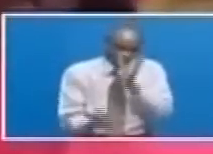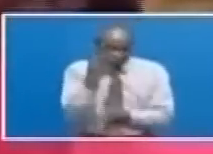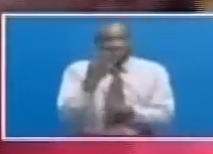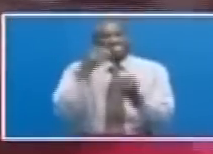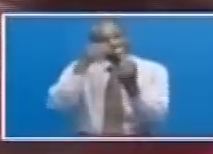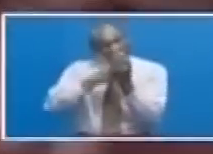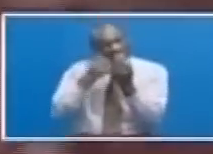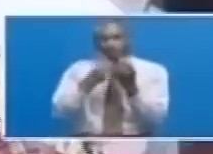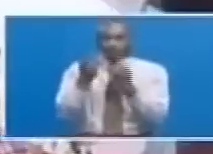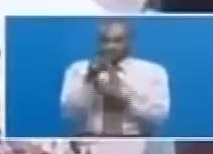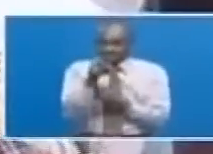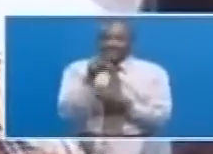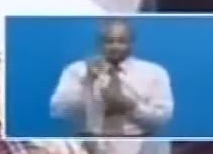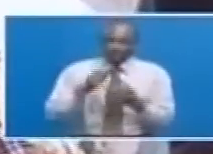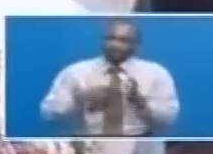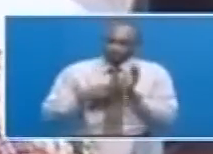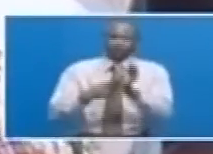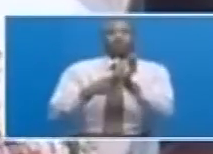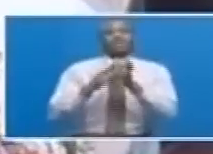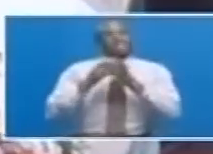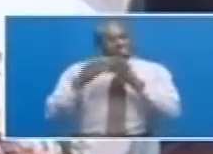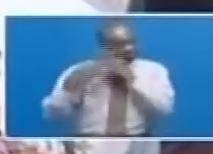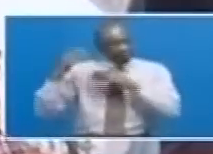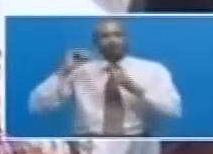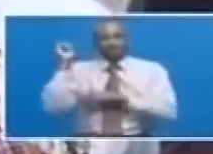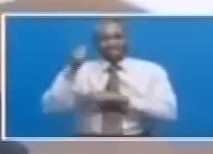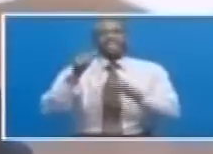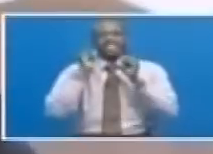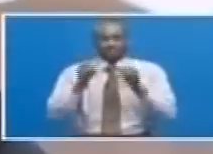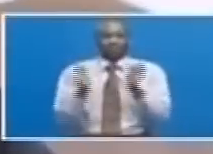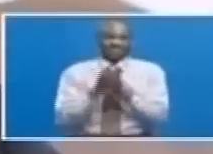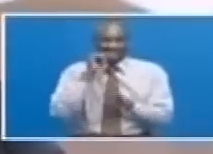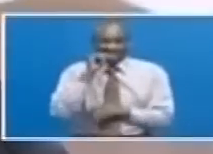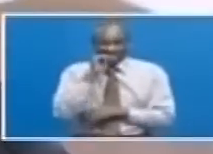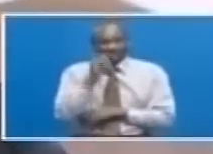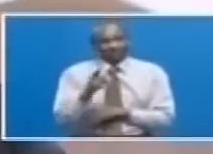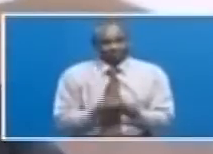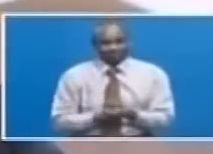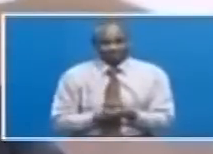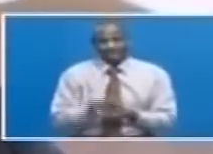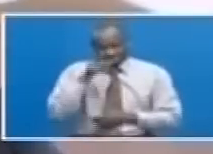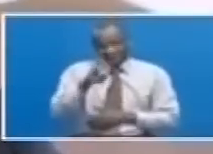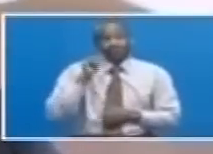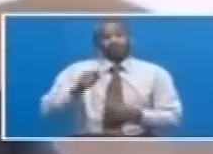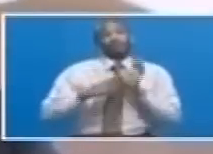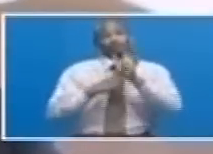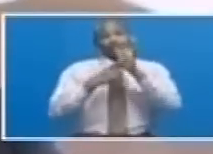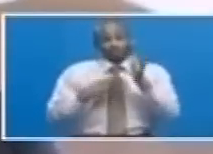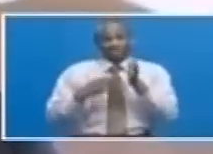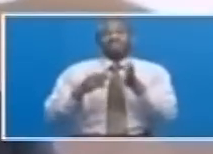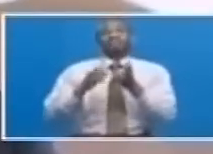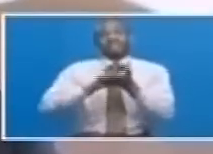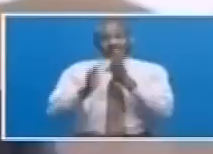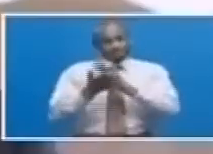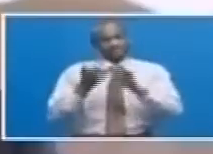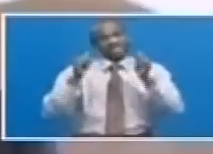sanamu inayofungua ukurasa mpya katika historia ya Kenya na taifa la Uingereza. This memorial stands as a symbol of reconciliation between